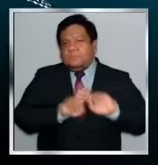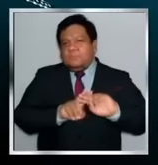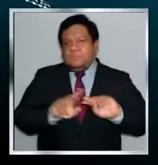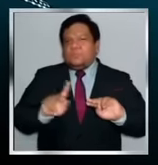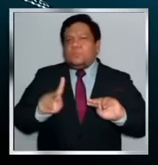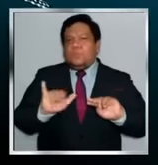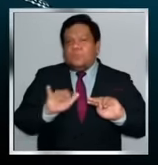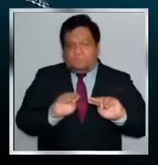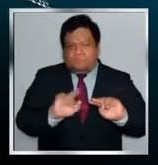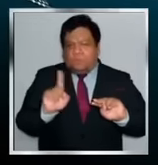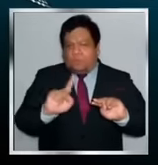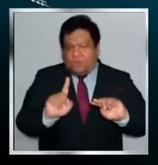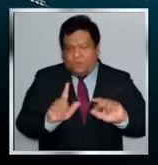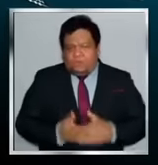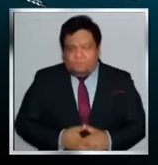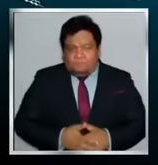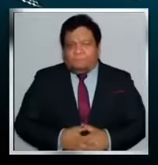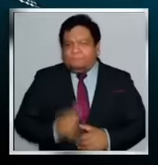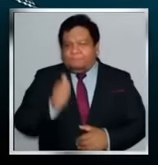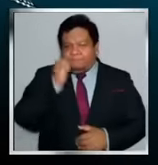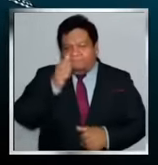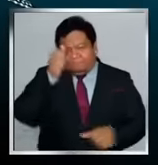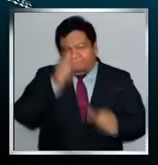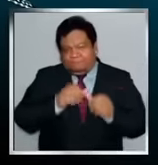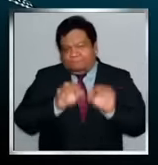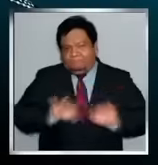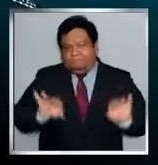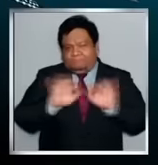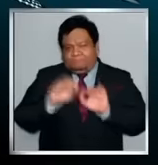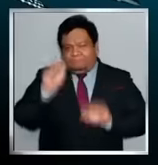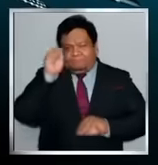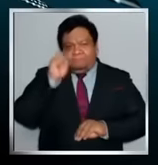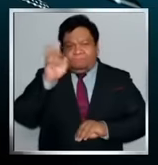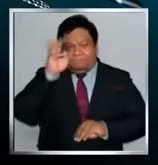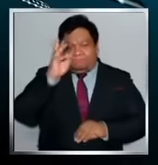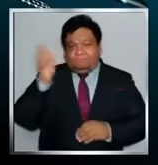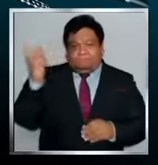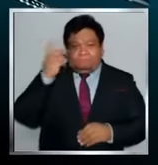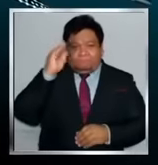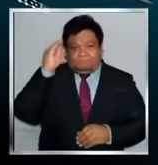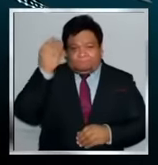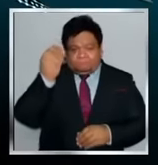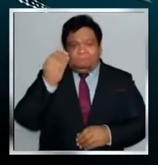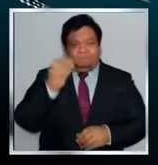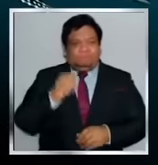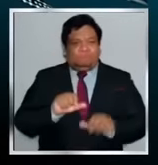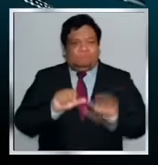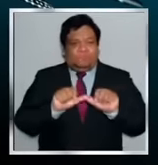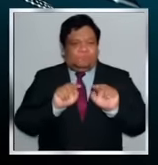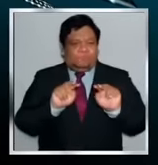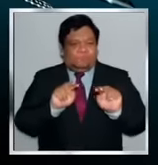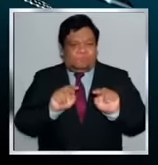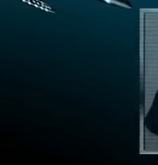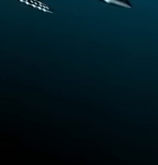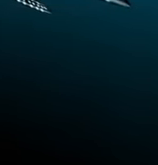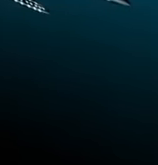na? Laging tandaan, kimportante ang may alam. Ako po si Kuya Kim at sagot ko kayo, 24 oras.